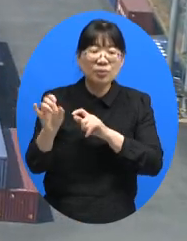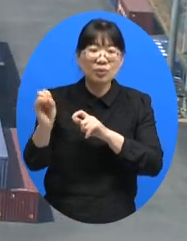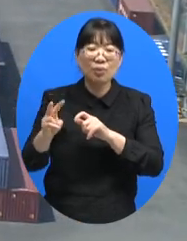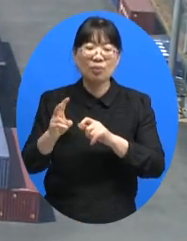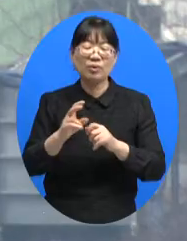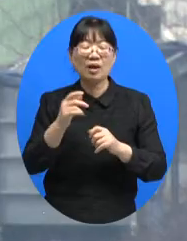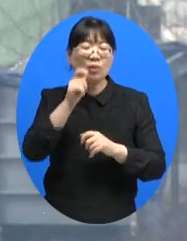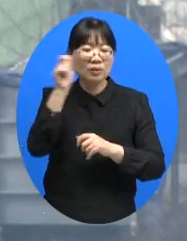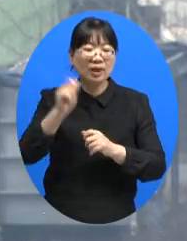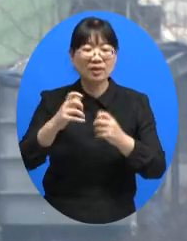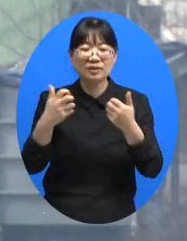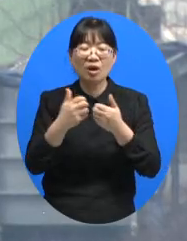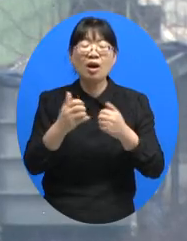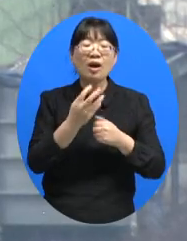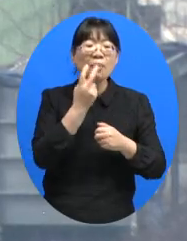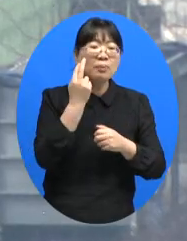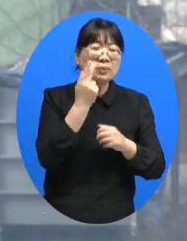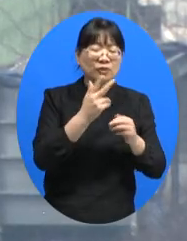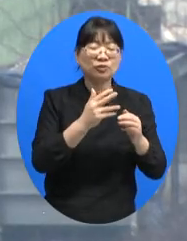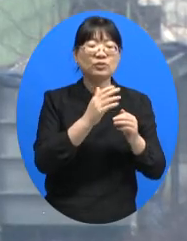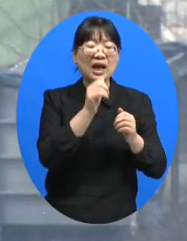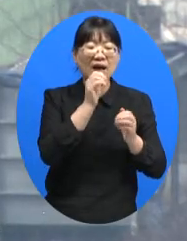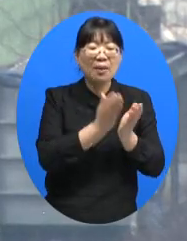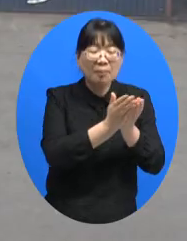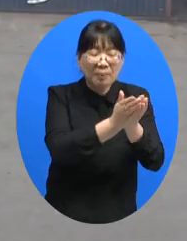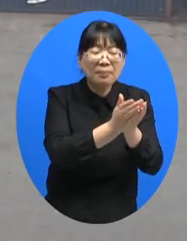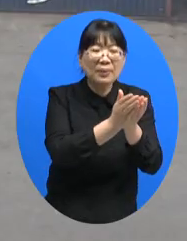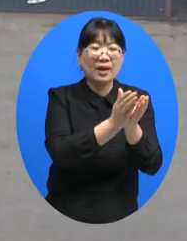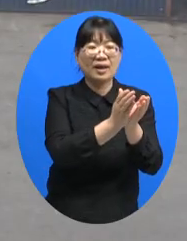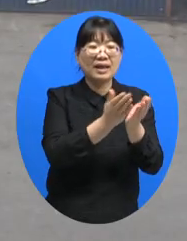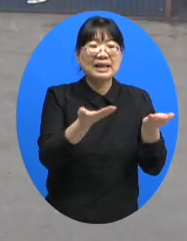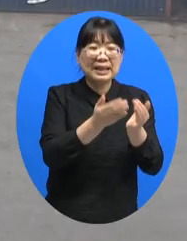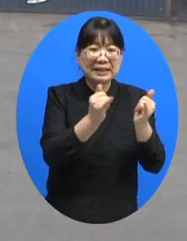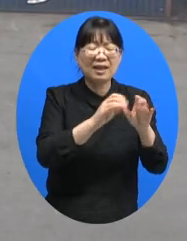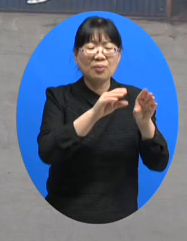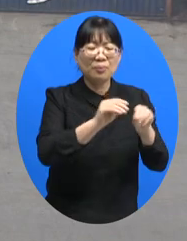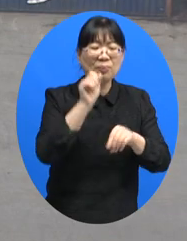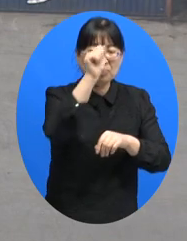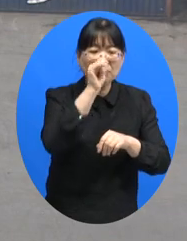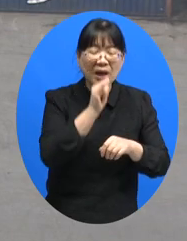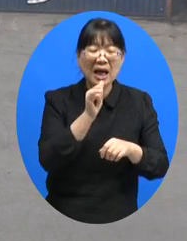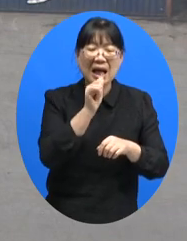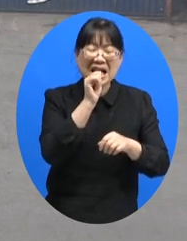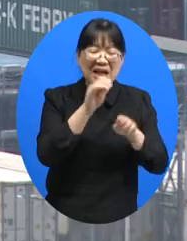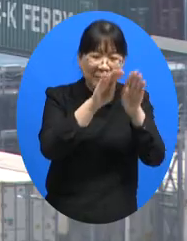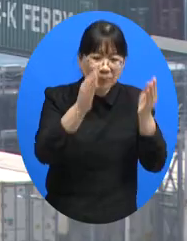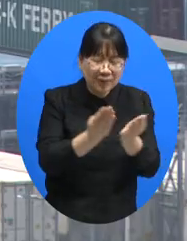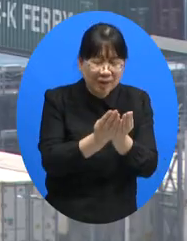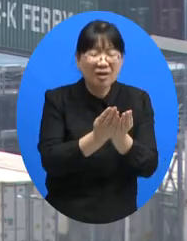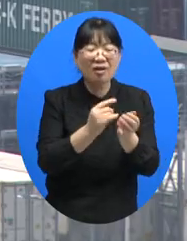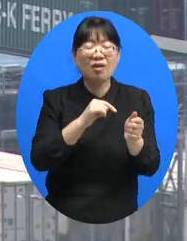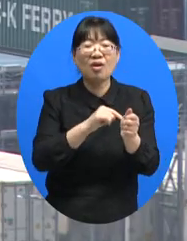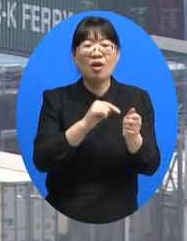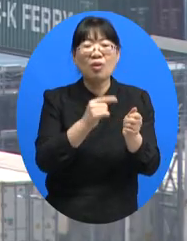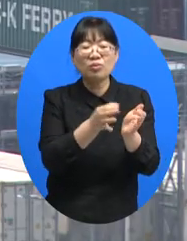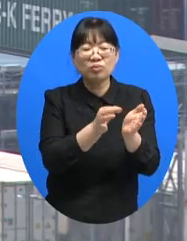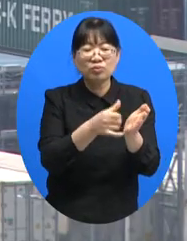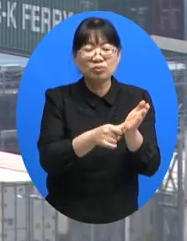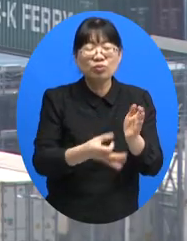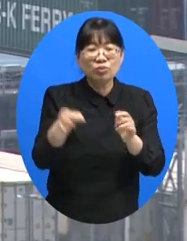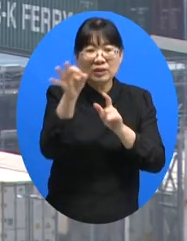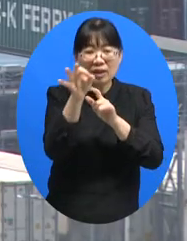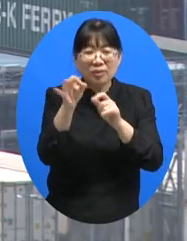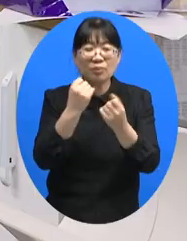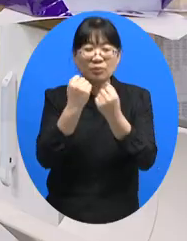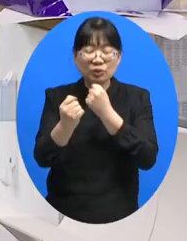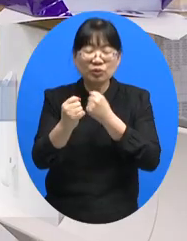사태, 미국 하역 노조 파업, 컨테이너 운송비 상승 속에서도 사상 최대 실적을 달성하며 전국 1위를